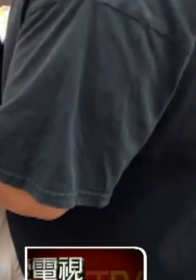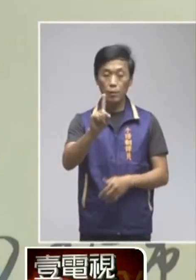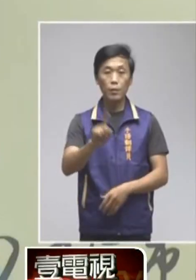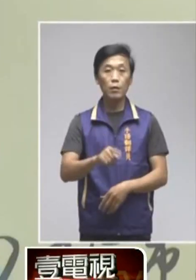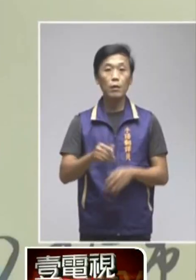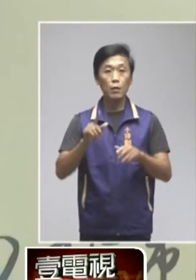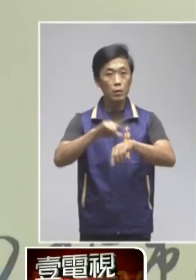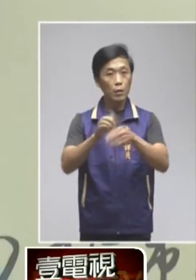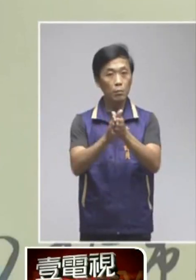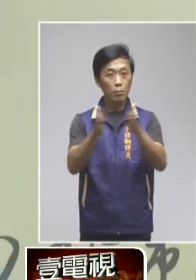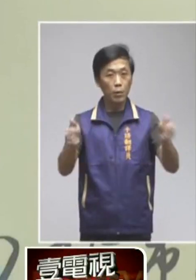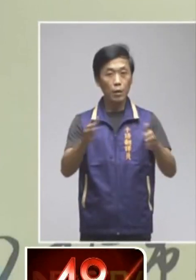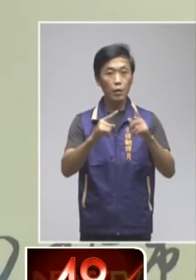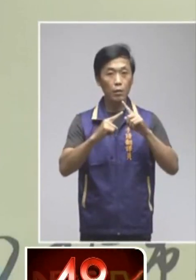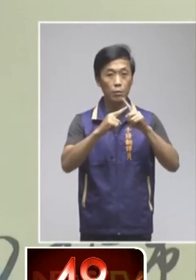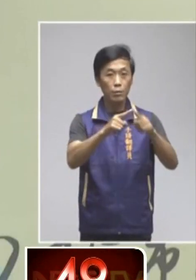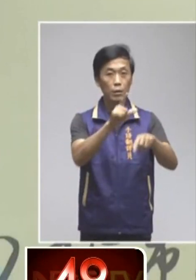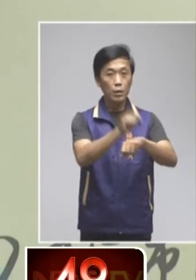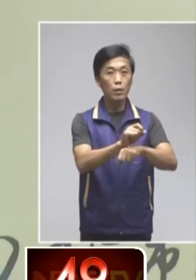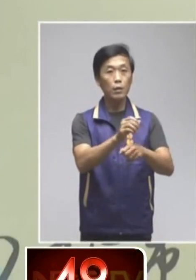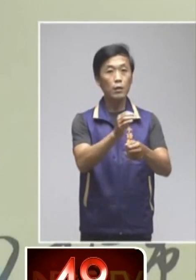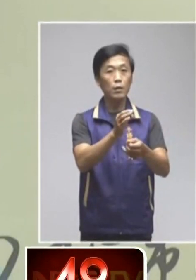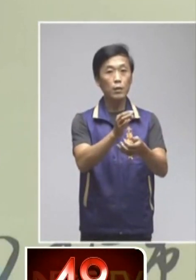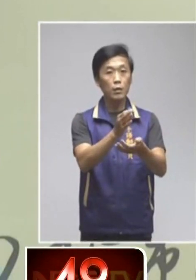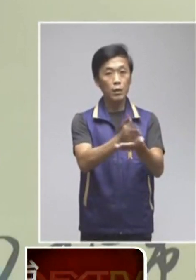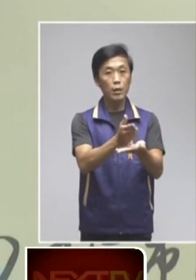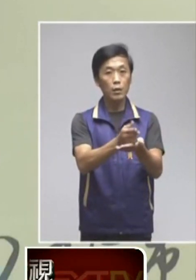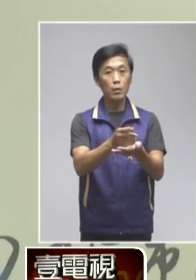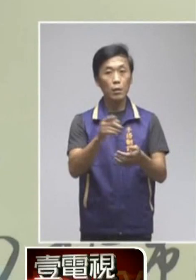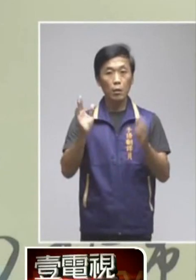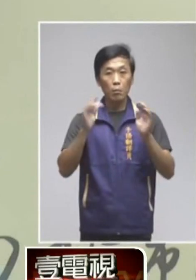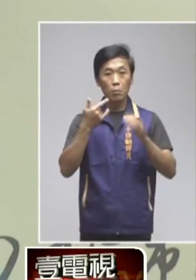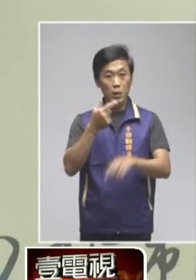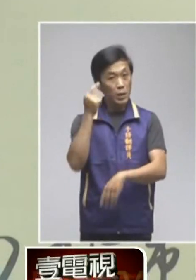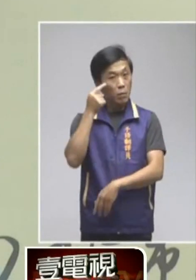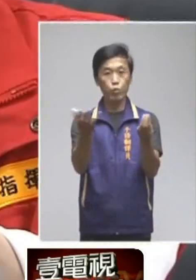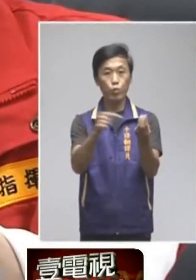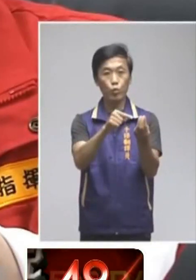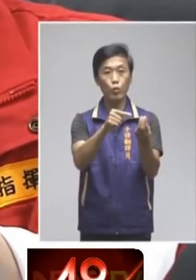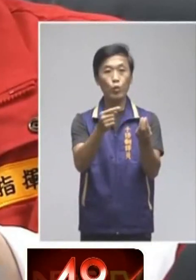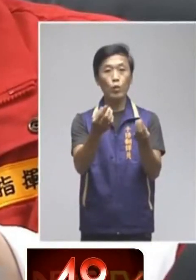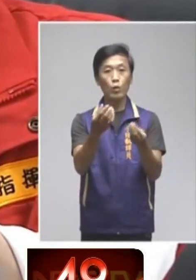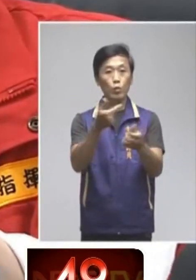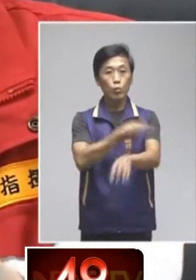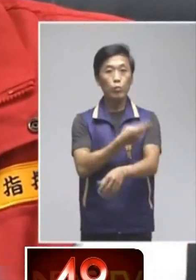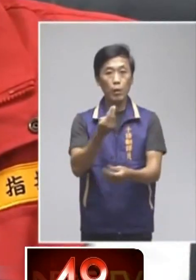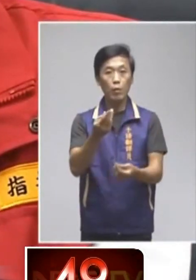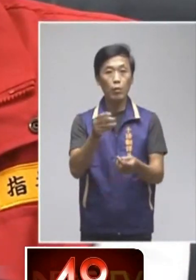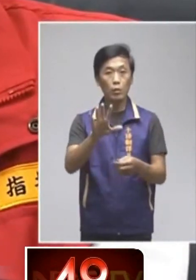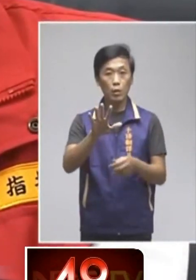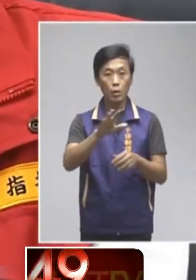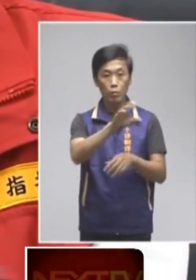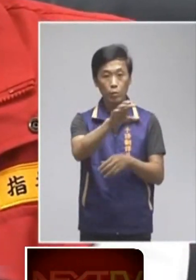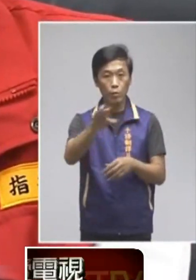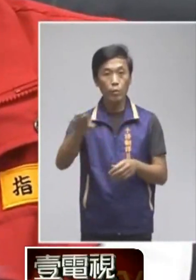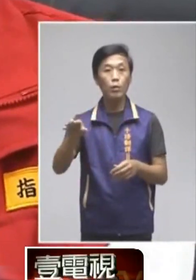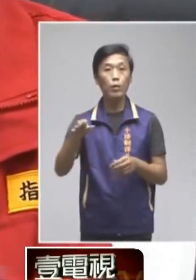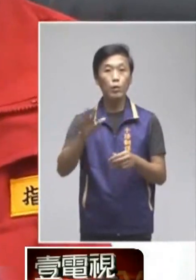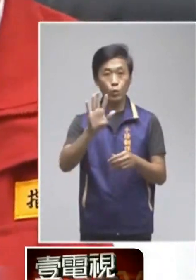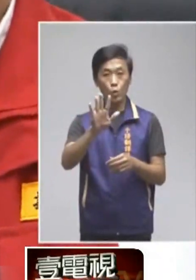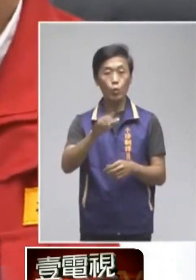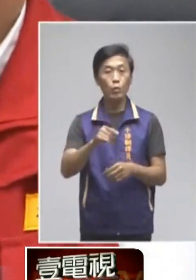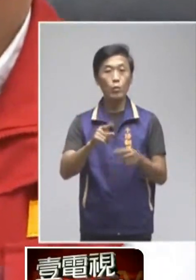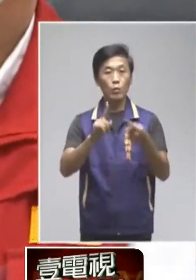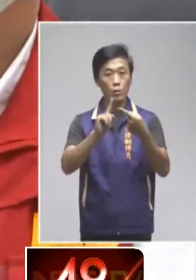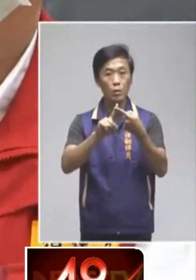苗。市长陈其迈听到市民心声，再开放了9处5到11岁儿童 BNT 疫苗接种站的网络预约